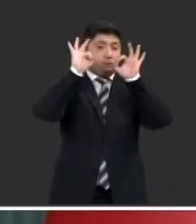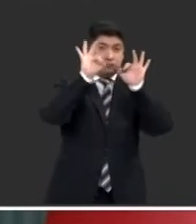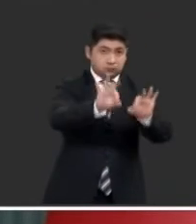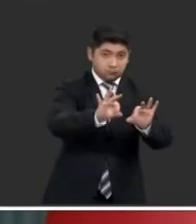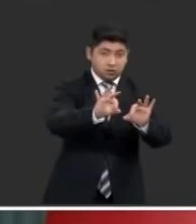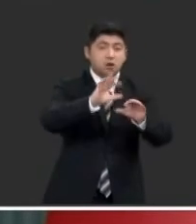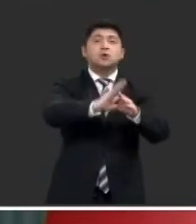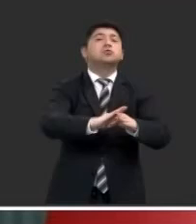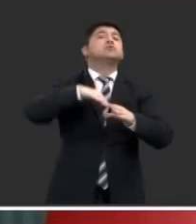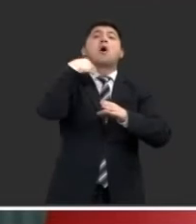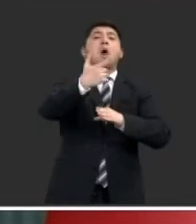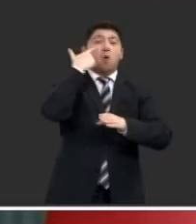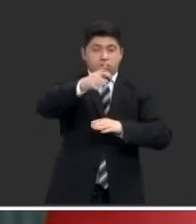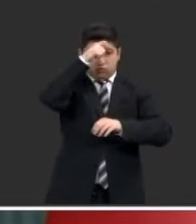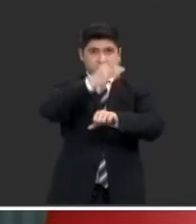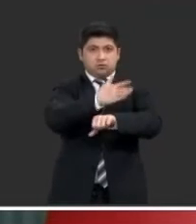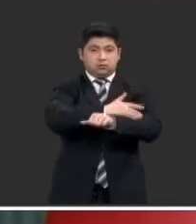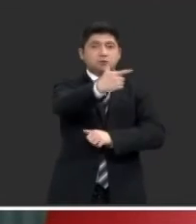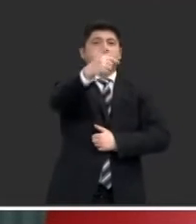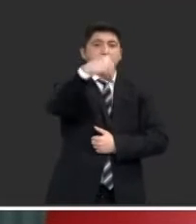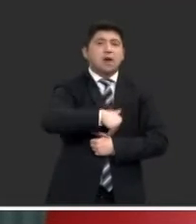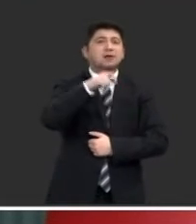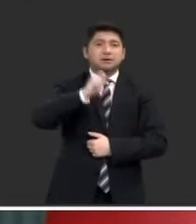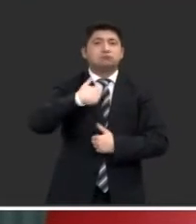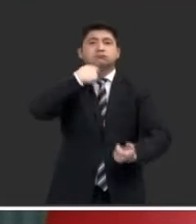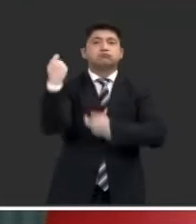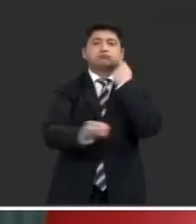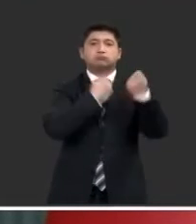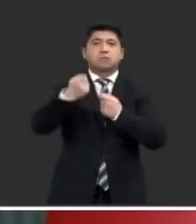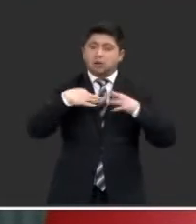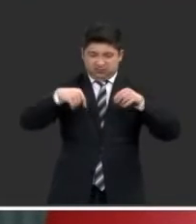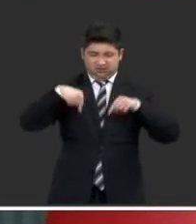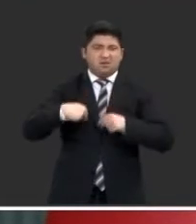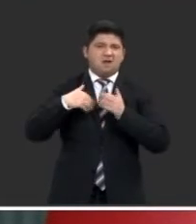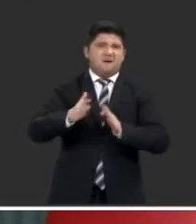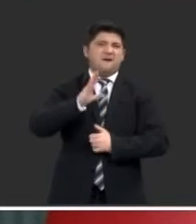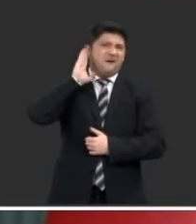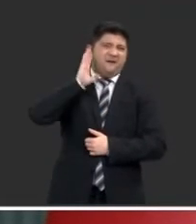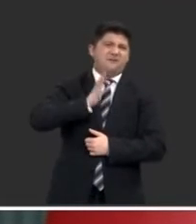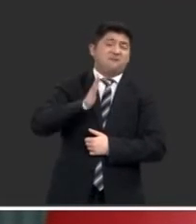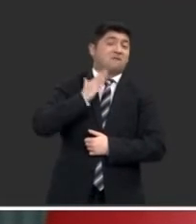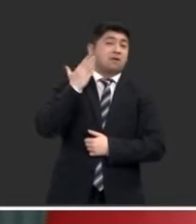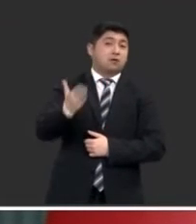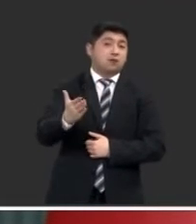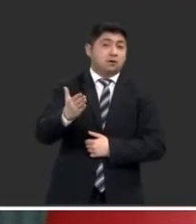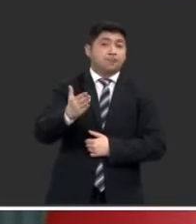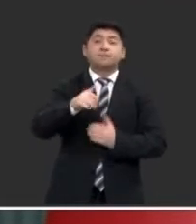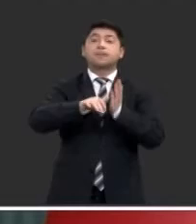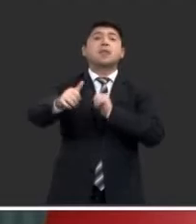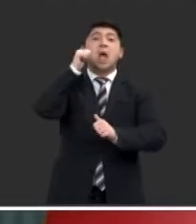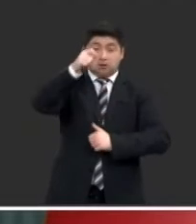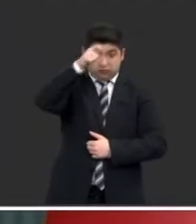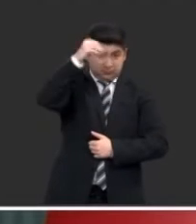götürecek ardından ülkemize getirecek bir çalışmanın da şu anda içindeyiz tahliye